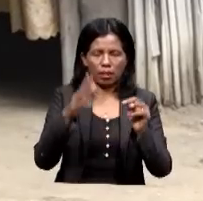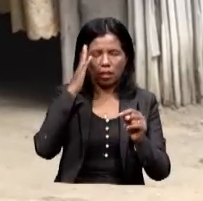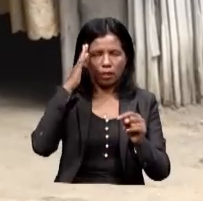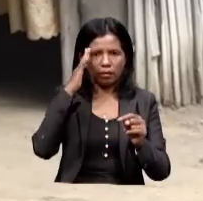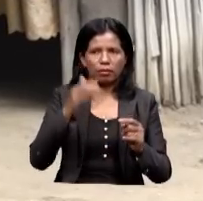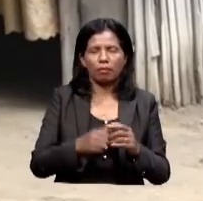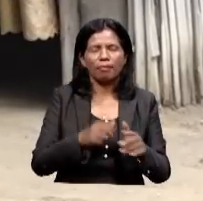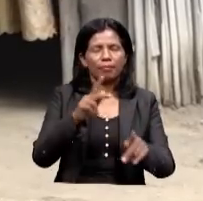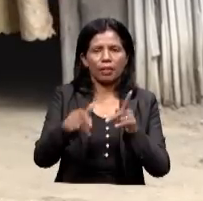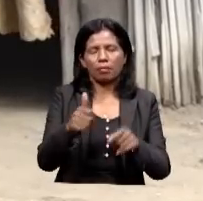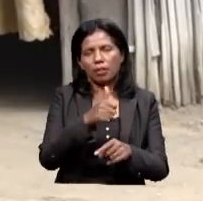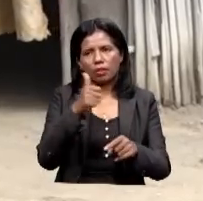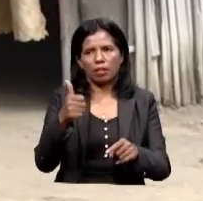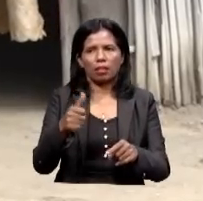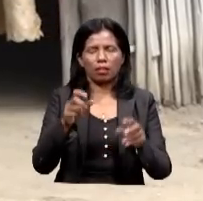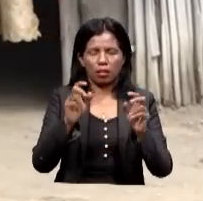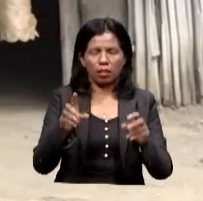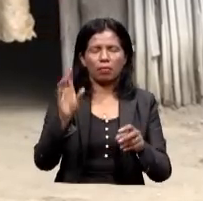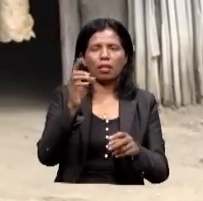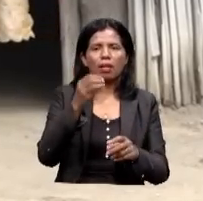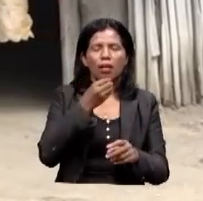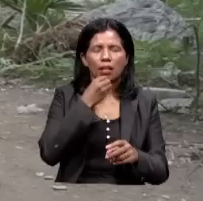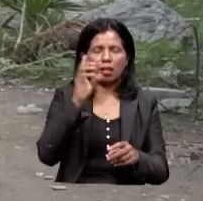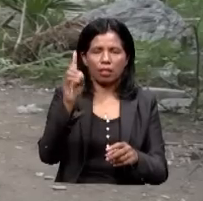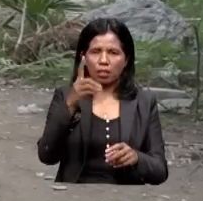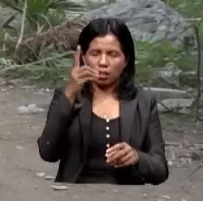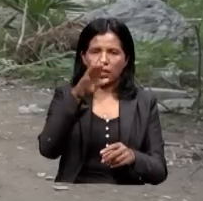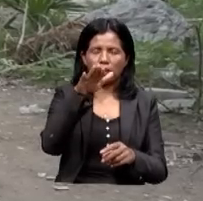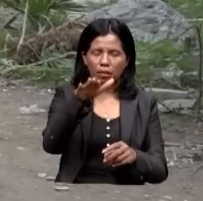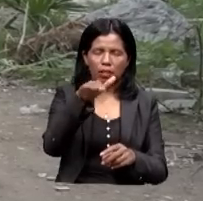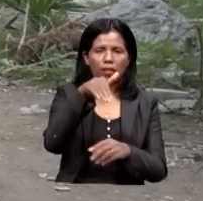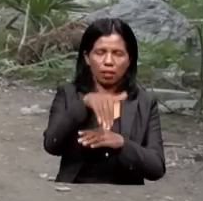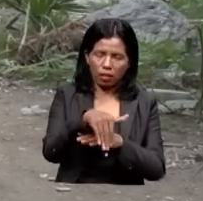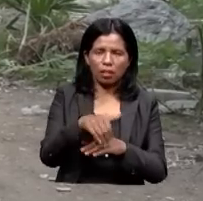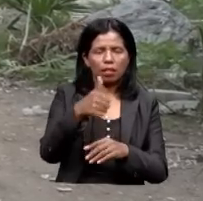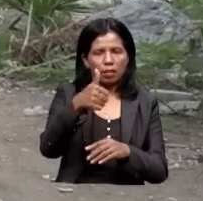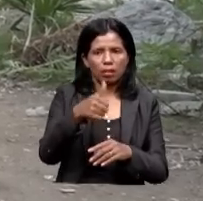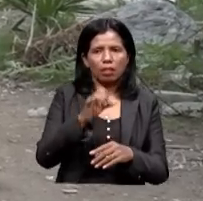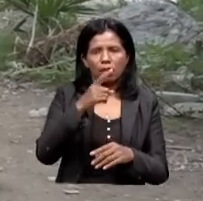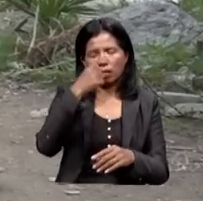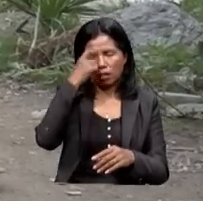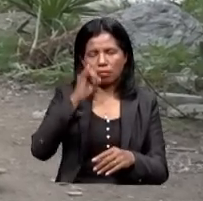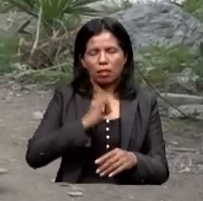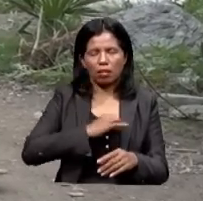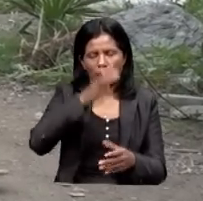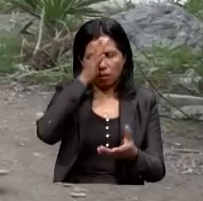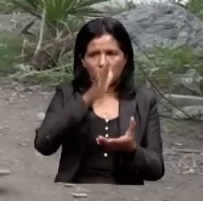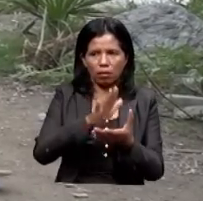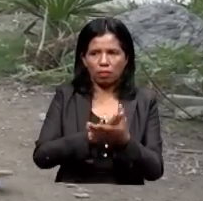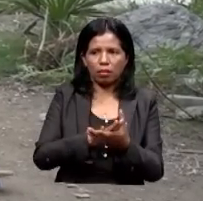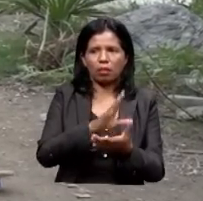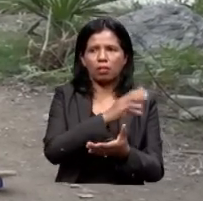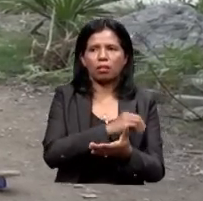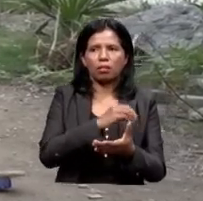sa ema seluk beli, tamanya han da der media kalane tamane sporta beli. Tambah hau han katua zona agora ain tohar isbodne